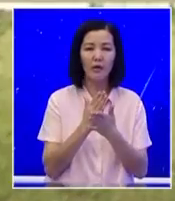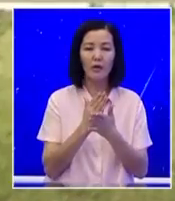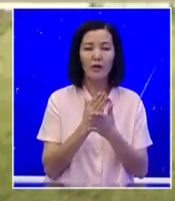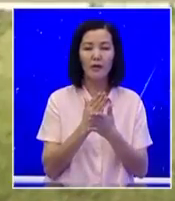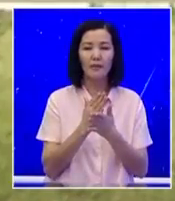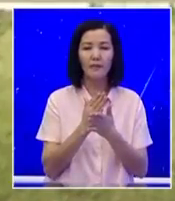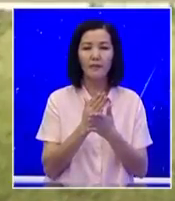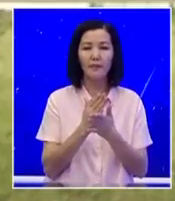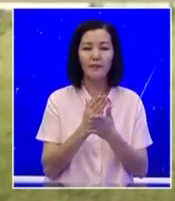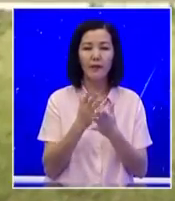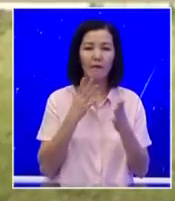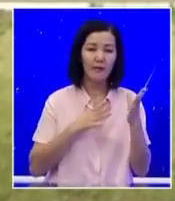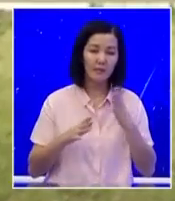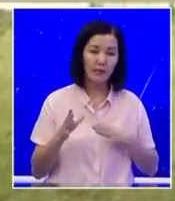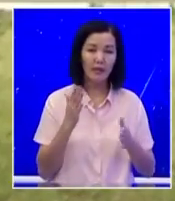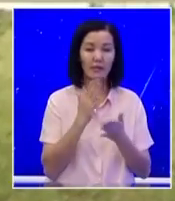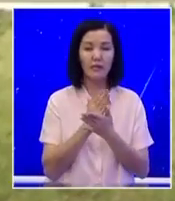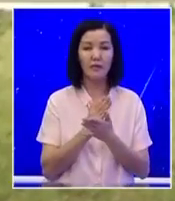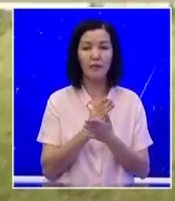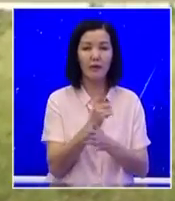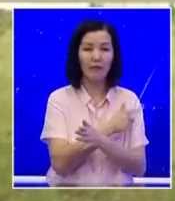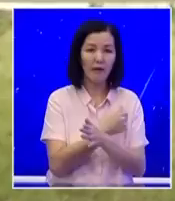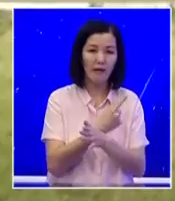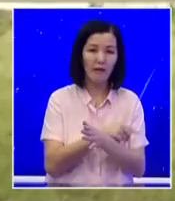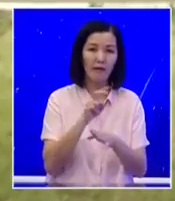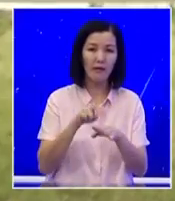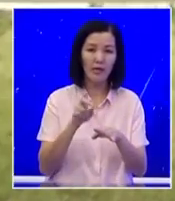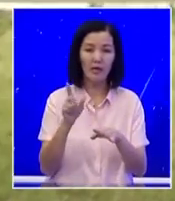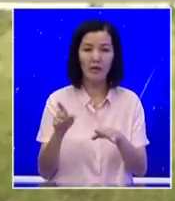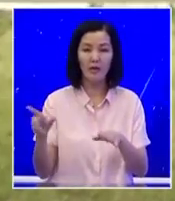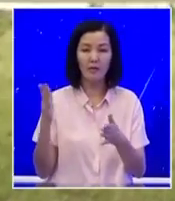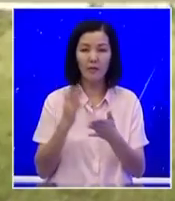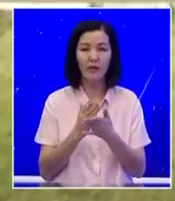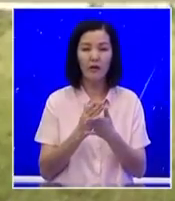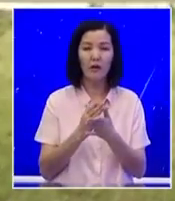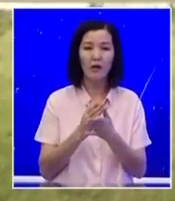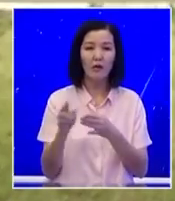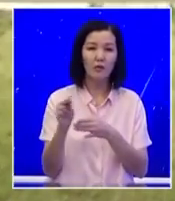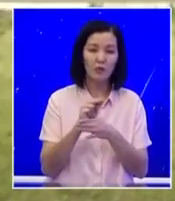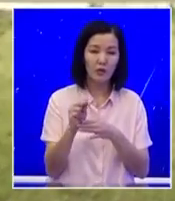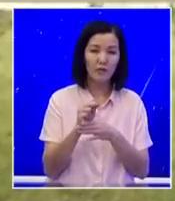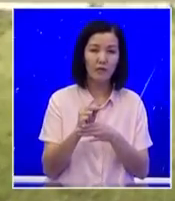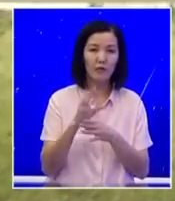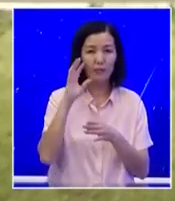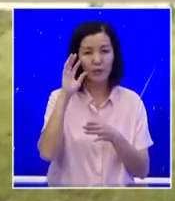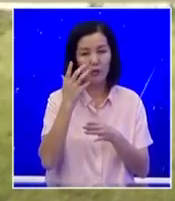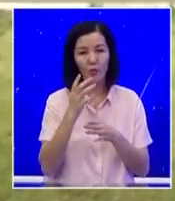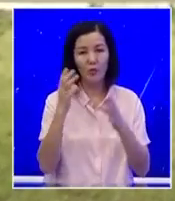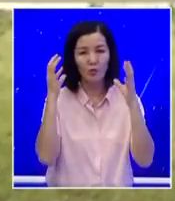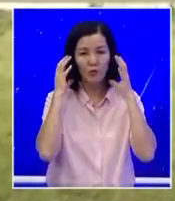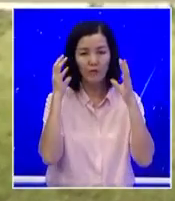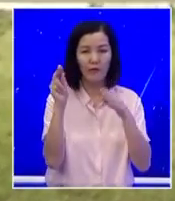ішінде жаңағы тәрбиешілер бар, оның ішінде дәрігерлер бар, жаңағы дефектолог, психологтарымыз бар,